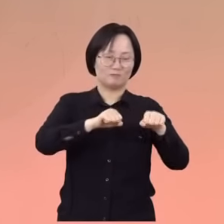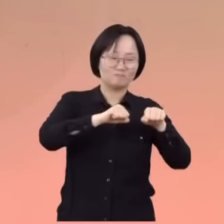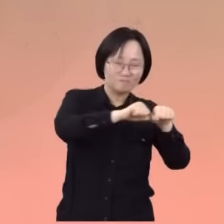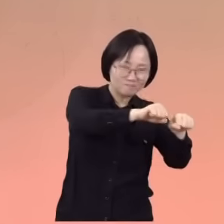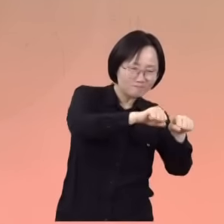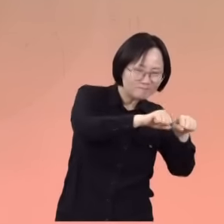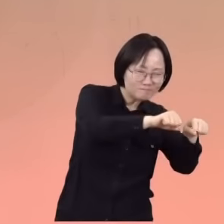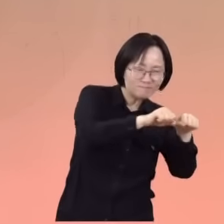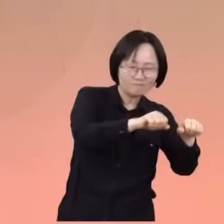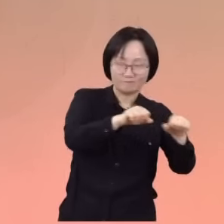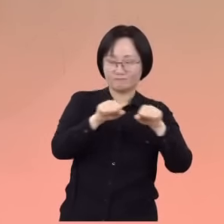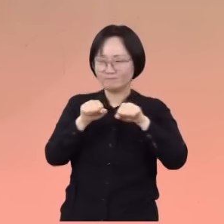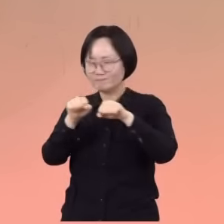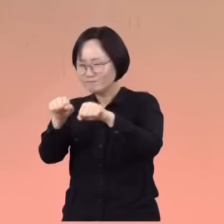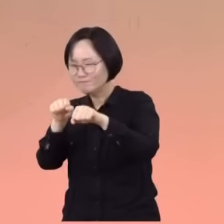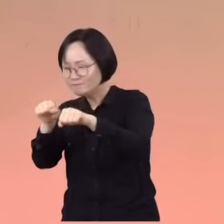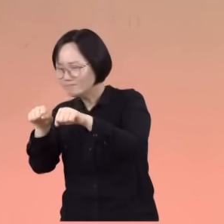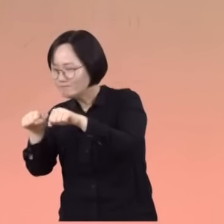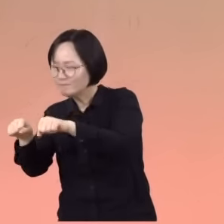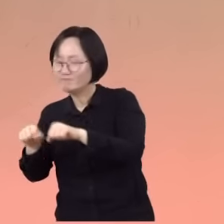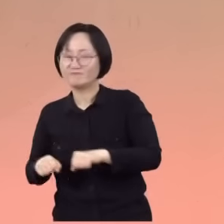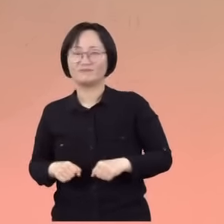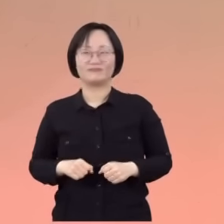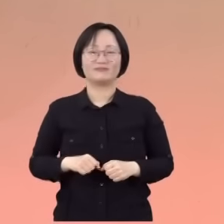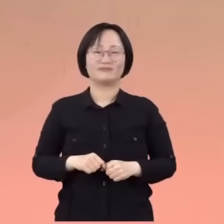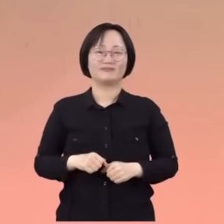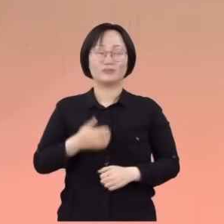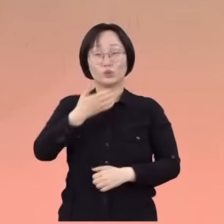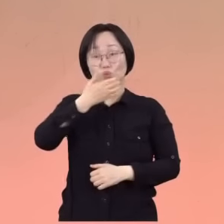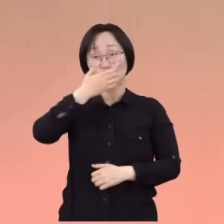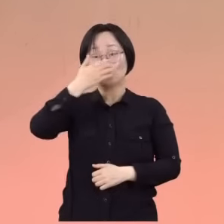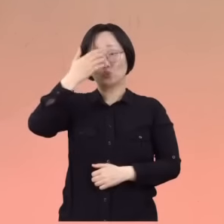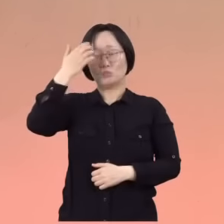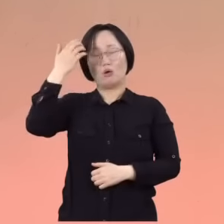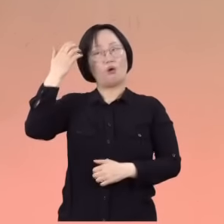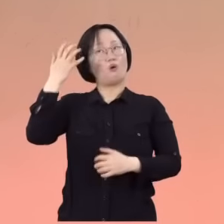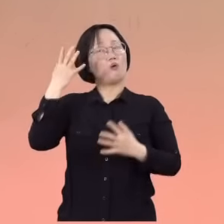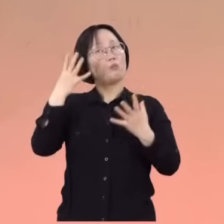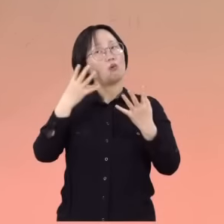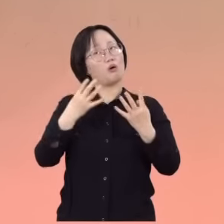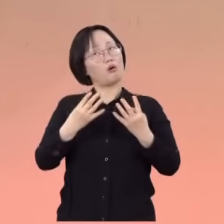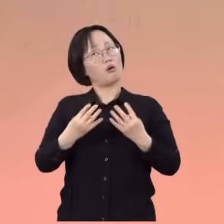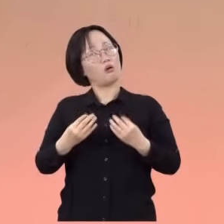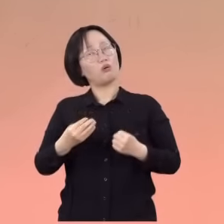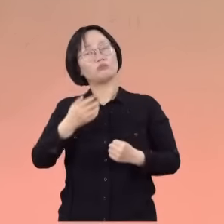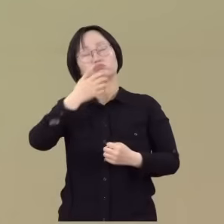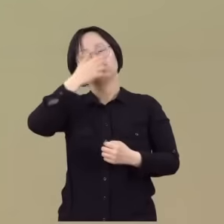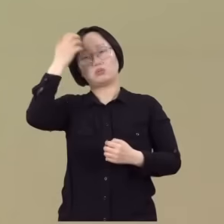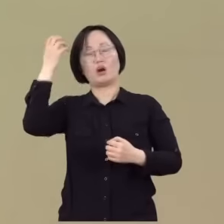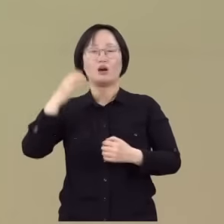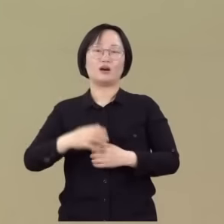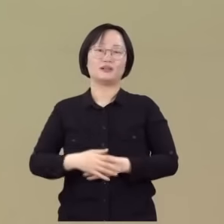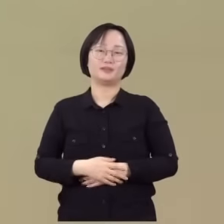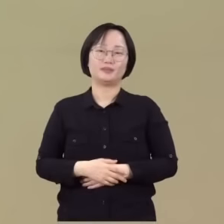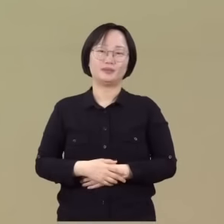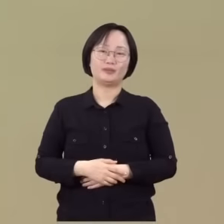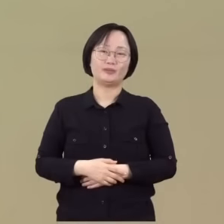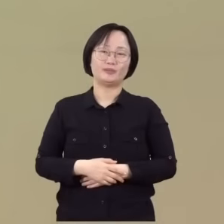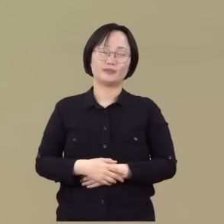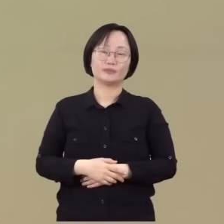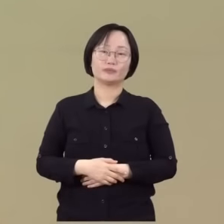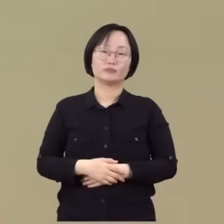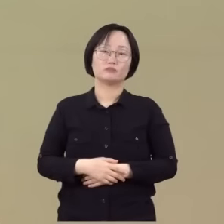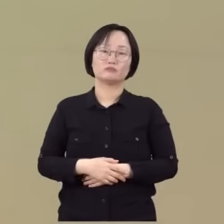구석구석 집안 청소를 깨끗하게 하는 꿈을 많이 꿨다고 합니다 그런데